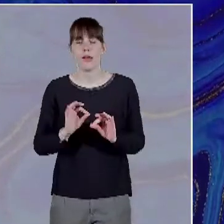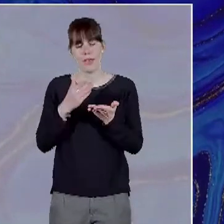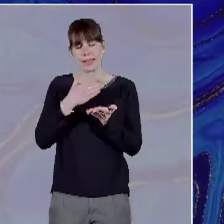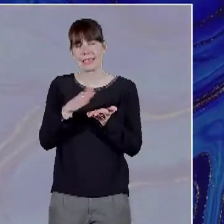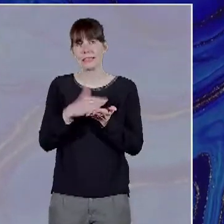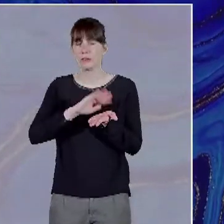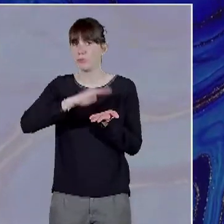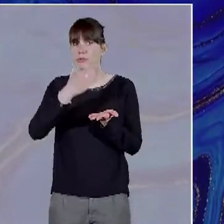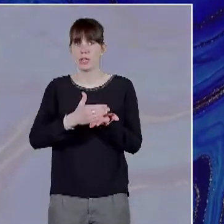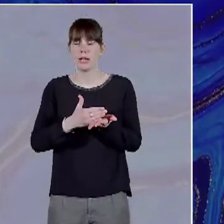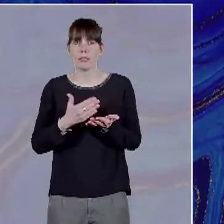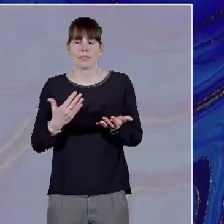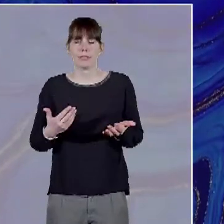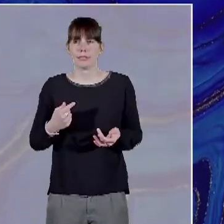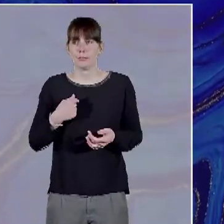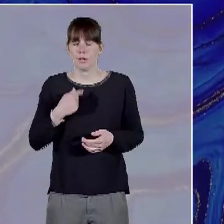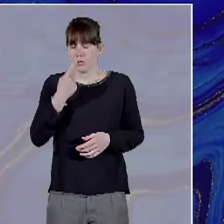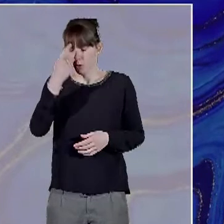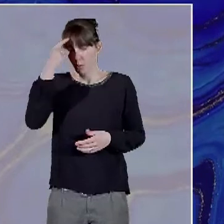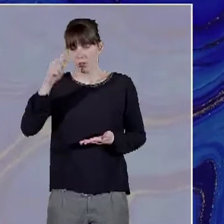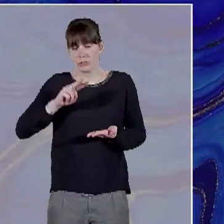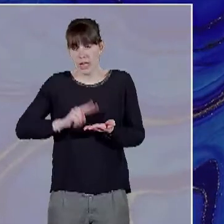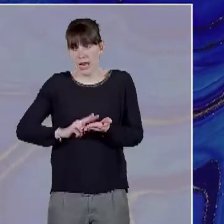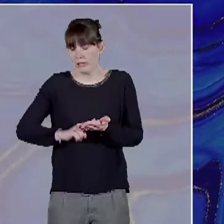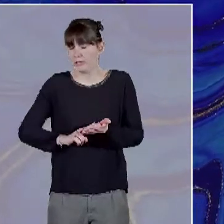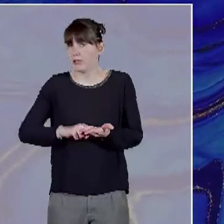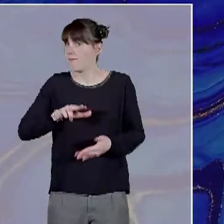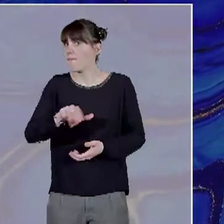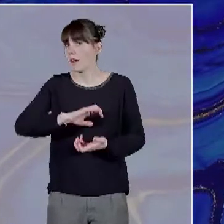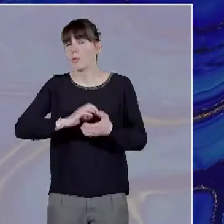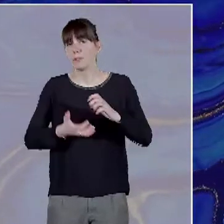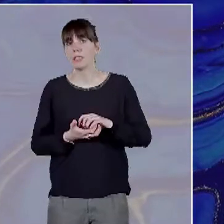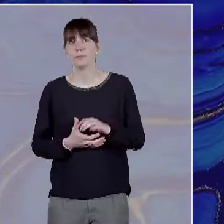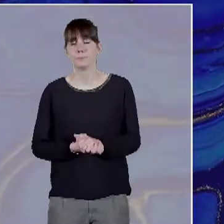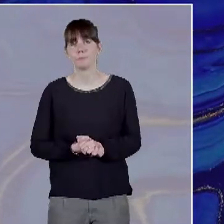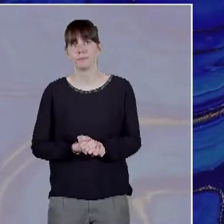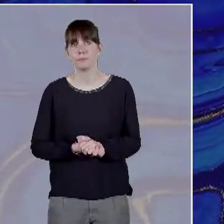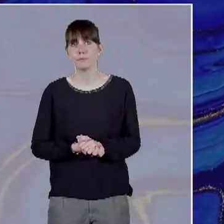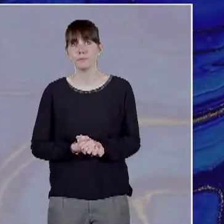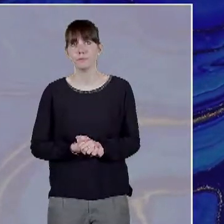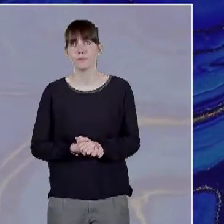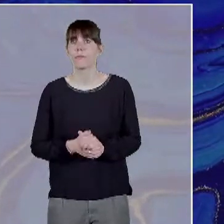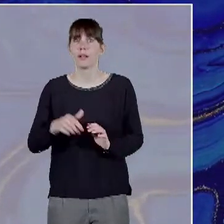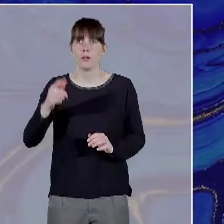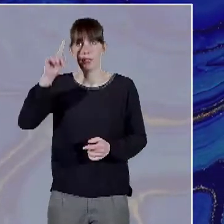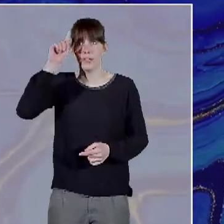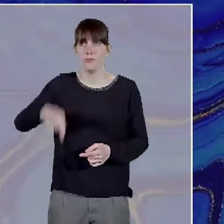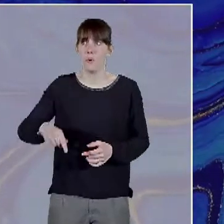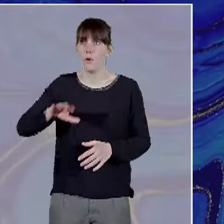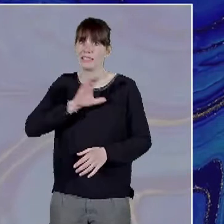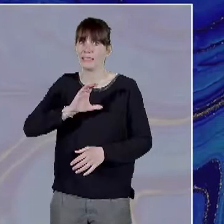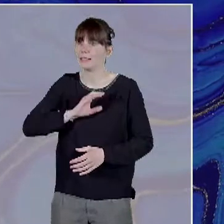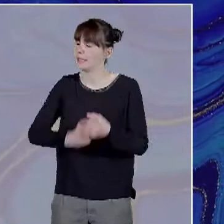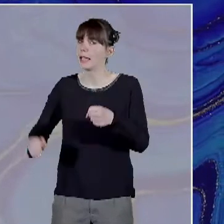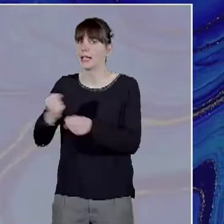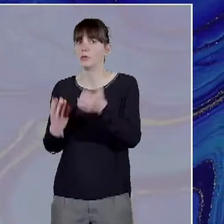je ne suis pas de façon réaliste, je pense que ça va être compliqué. Le sujet, c'est d'obtenir de la fiscalité, comme il y a eu pour le Grand Paris Express, comme il y a eu